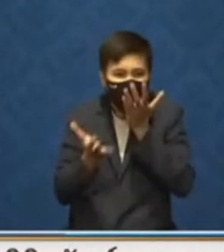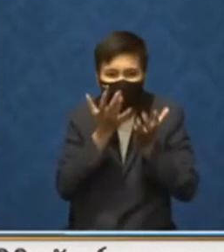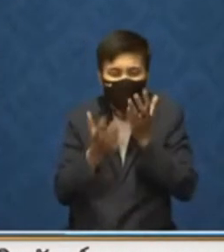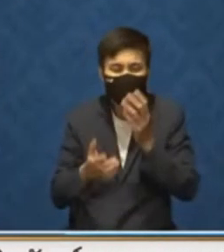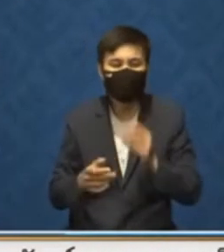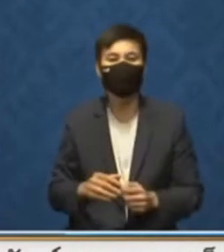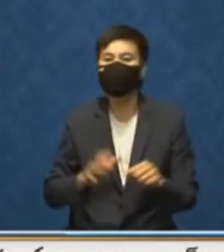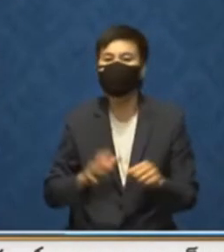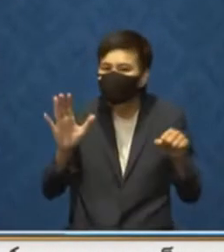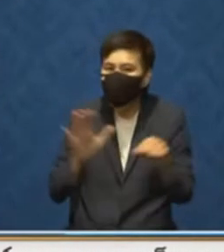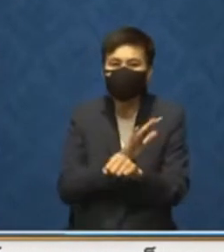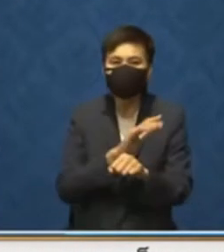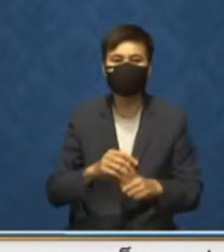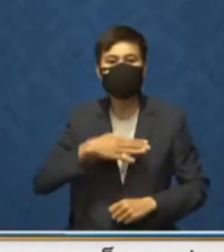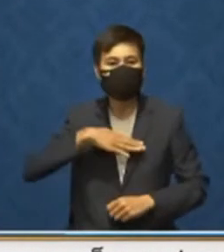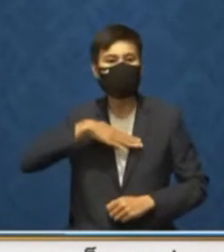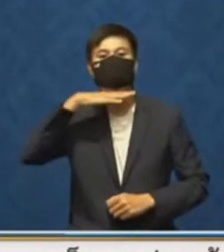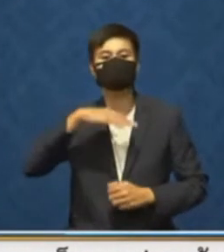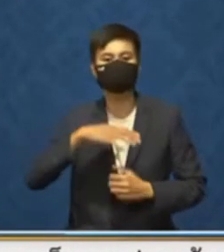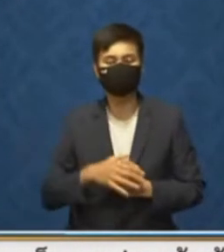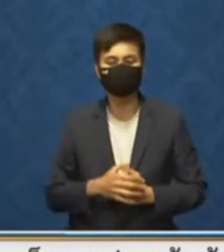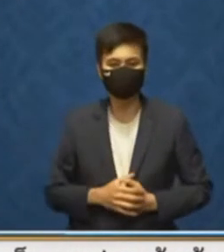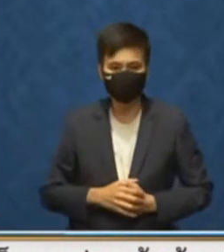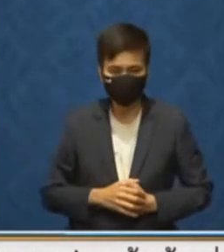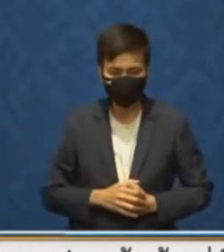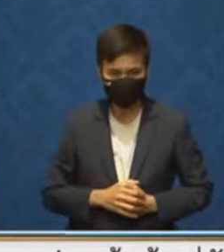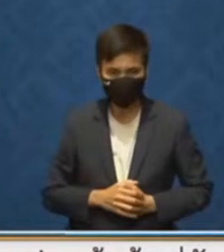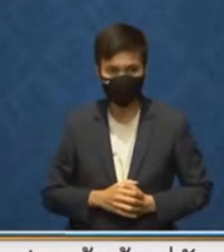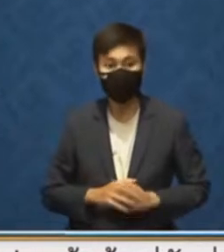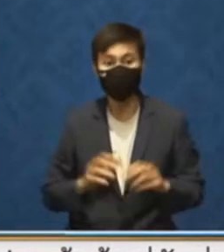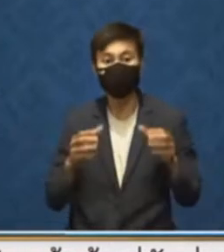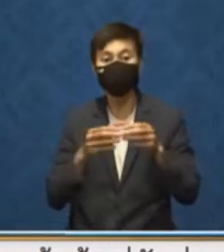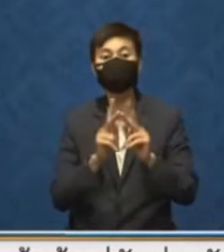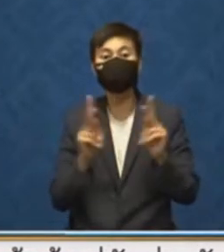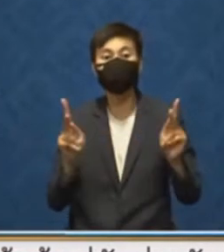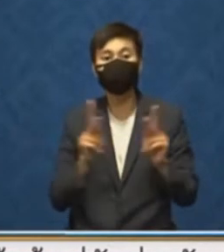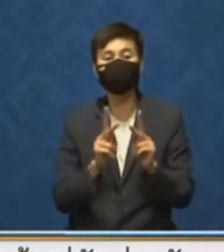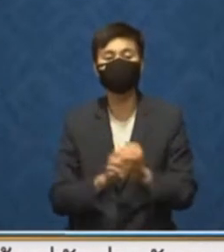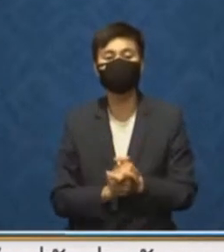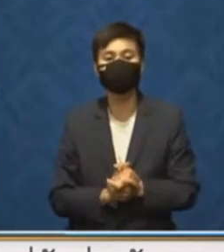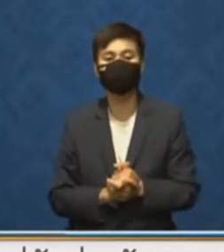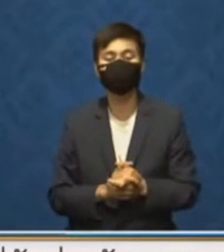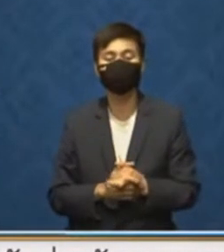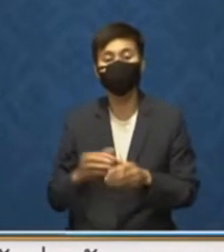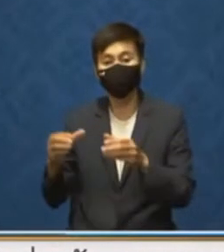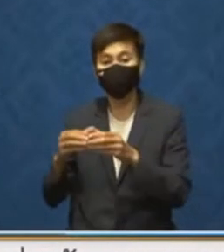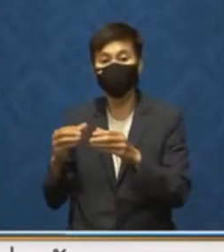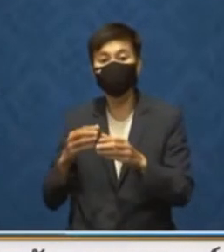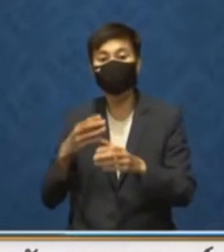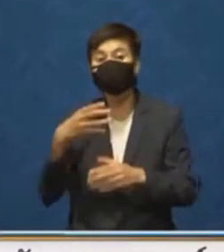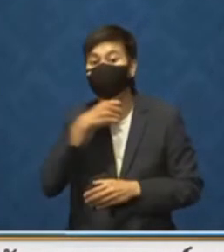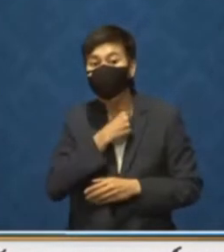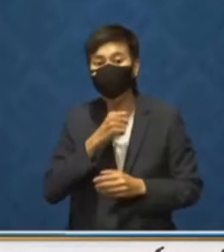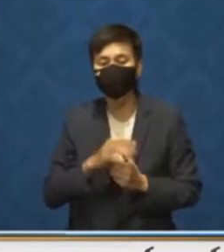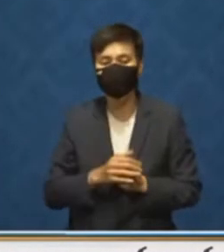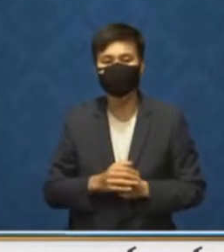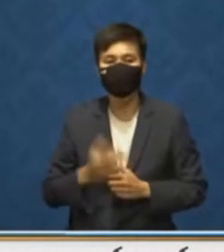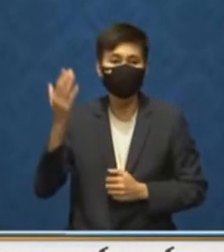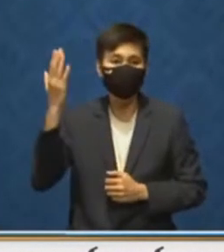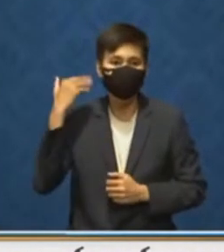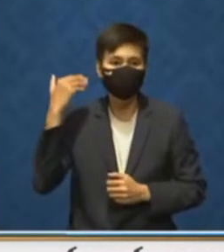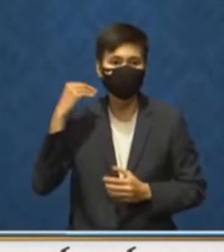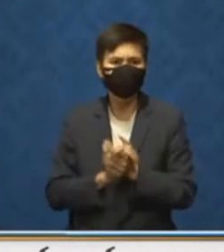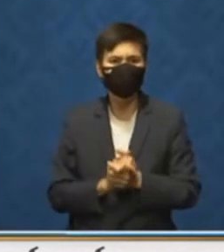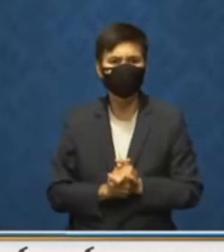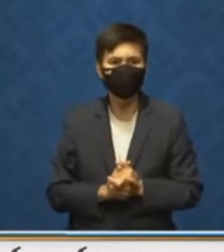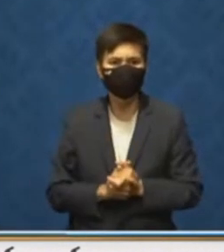ใช้คำนี้ถูกใจมากถ้ากรรมการชุดเก่าต้องยอมรับได้ให้ใครดีไปเลยก็ได้อดีตผู้ชาการโทรทัศน์ Iบิ๊กแป๊ะเนี่ยล่ะ